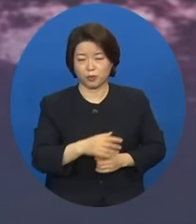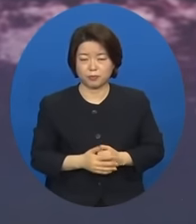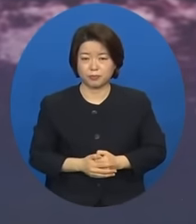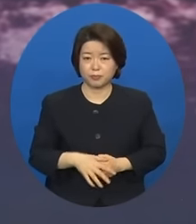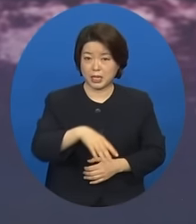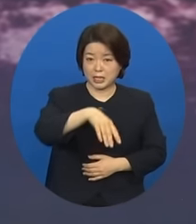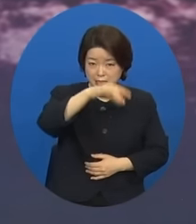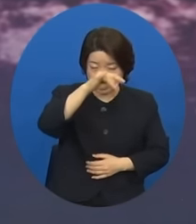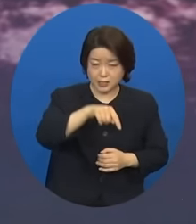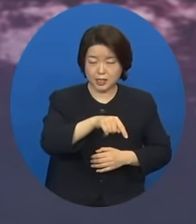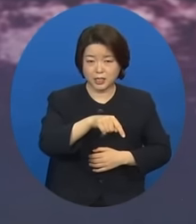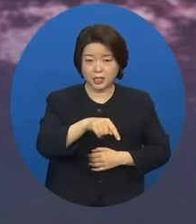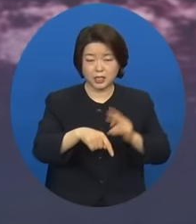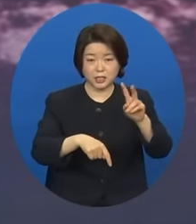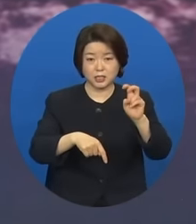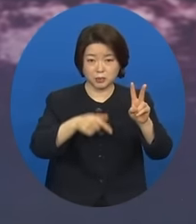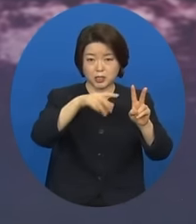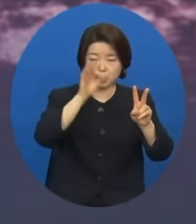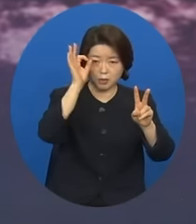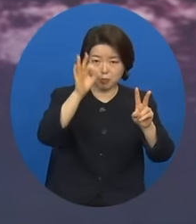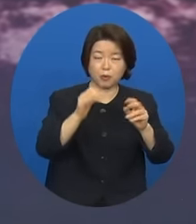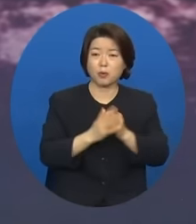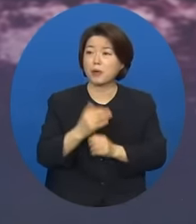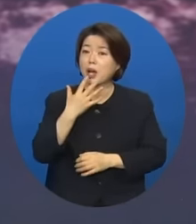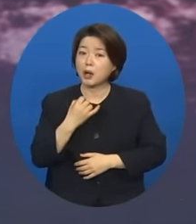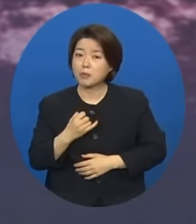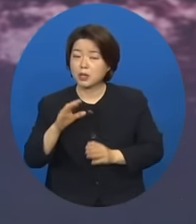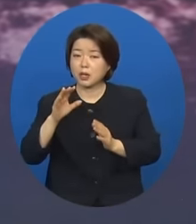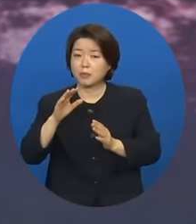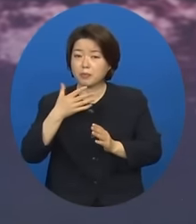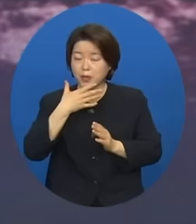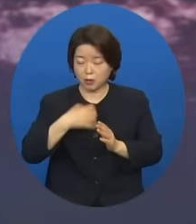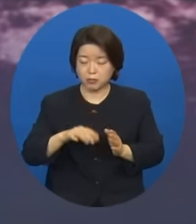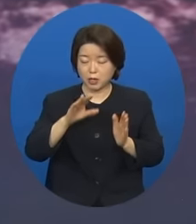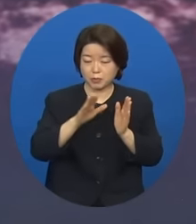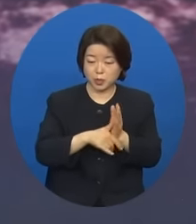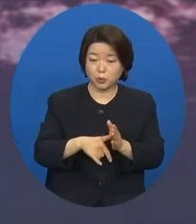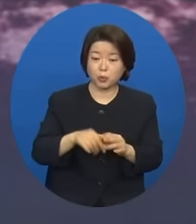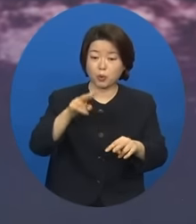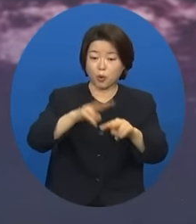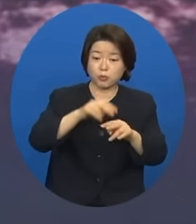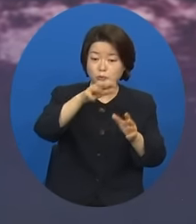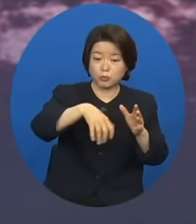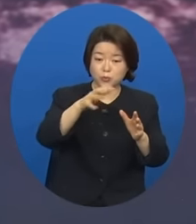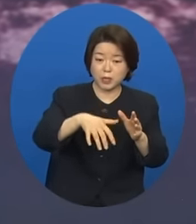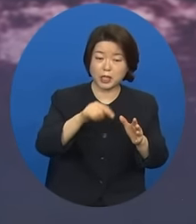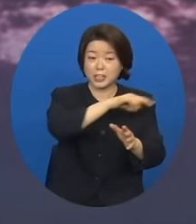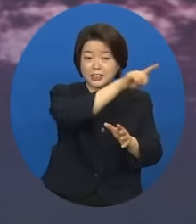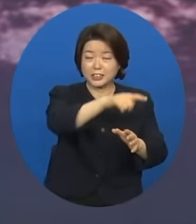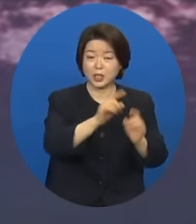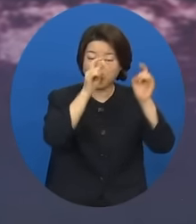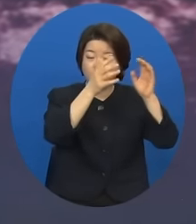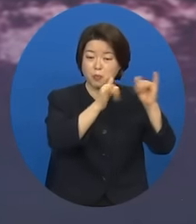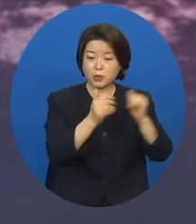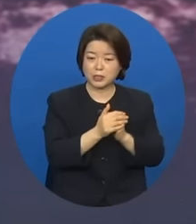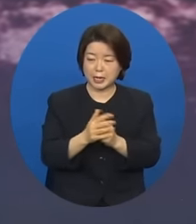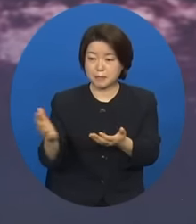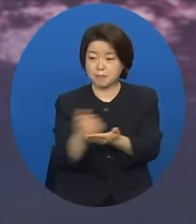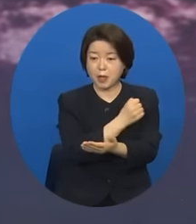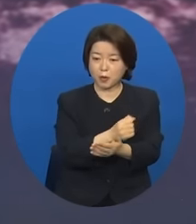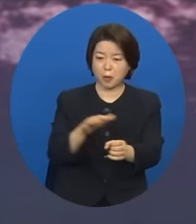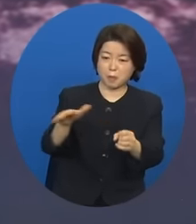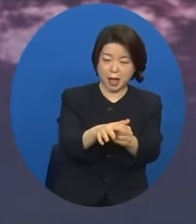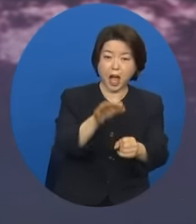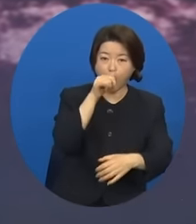보면요 아브라함 때도 우물을 다가 그 자들이 이것을 막 막고 막 뺏잖아 그죠 그런 일이 있었잖아요